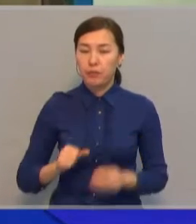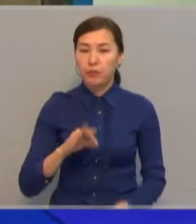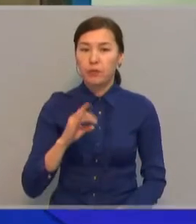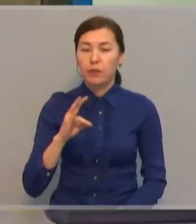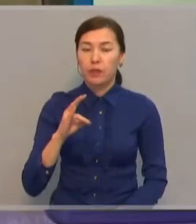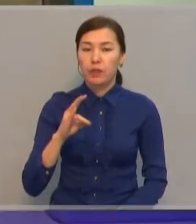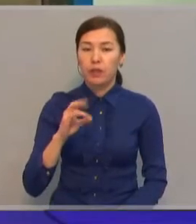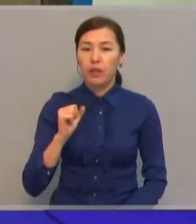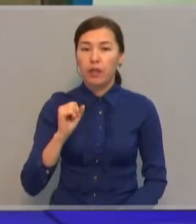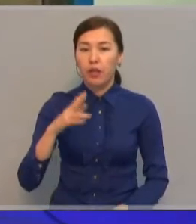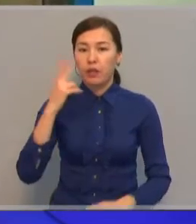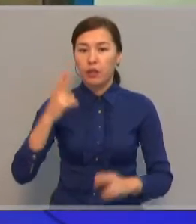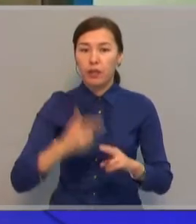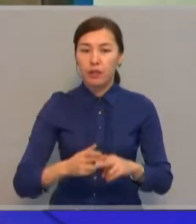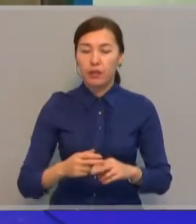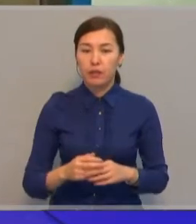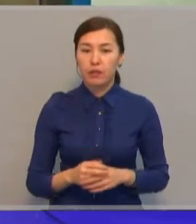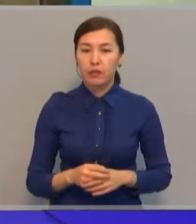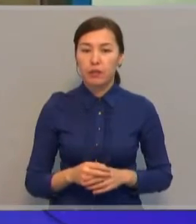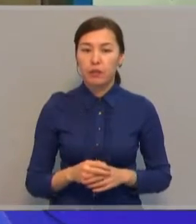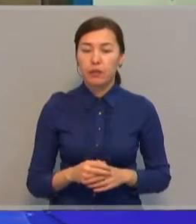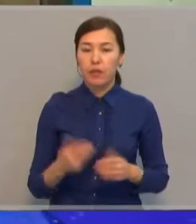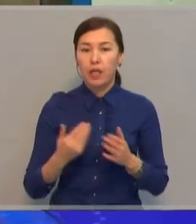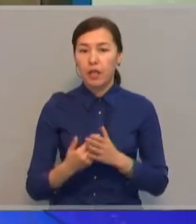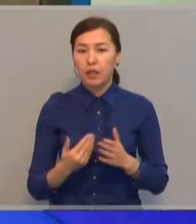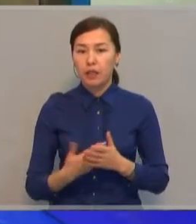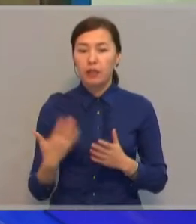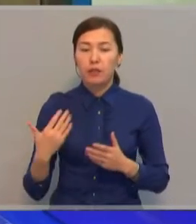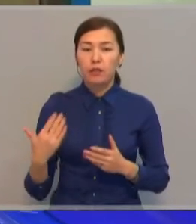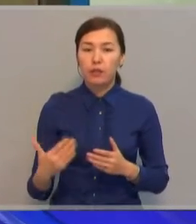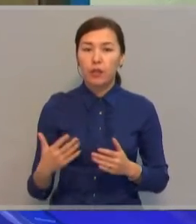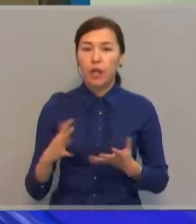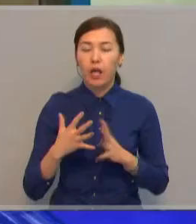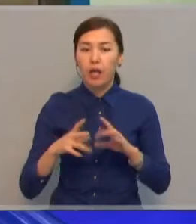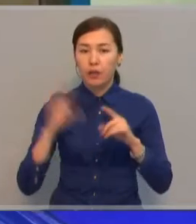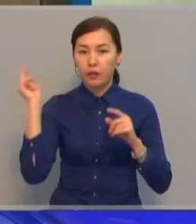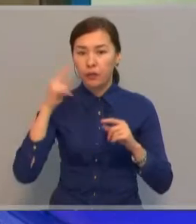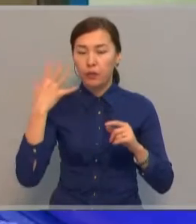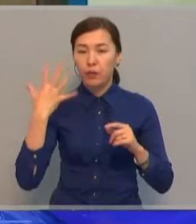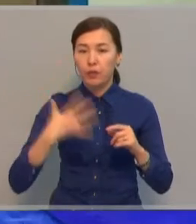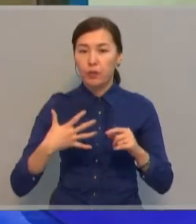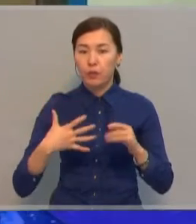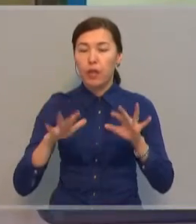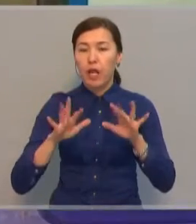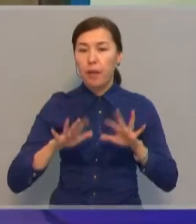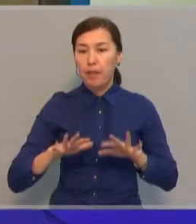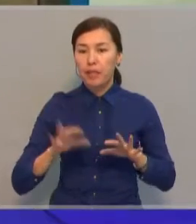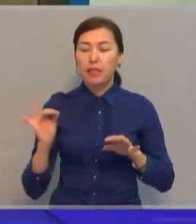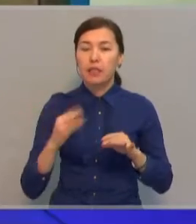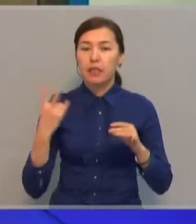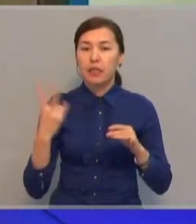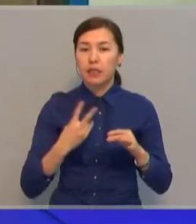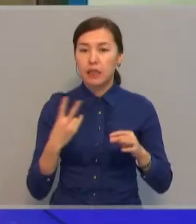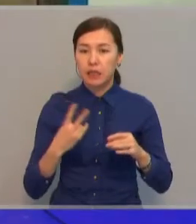Ешмұрат Нұржан ағамызбен ақылдаса келіп, ауылдың мектебіне 50 компьютер және